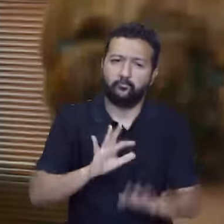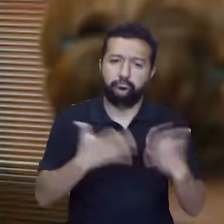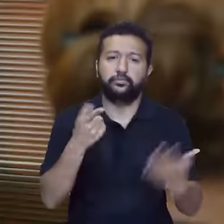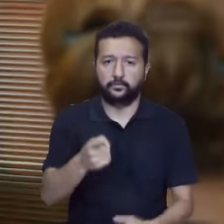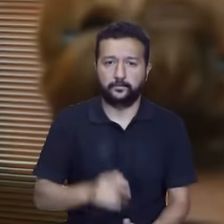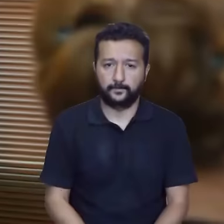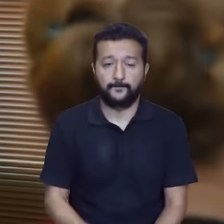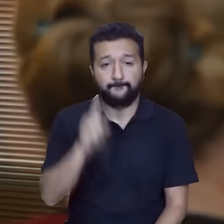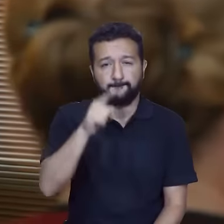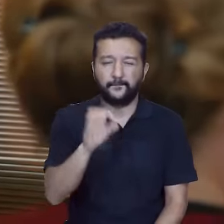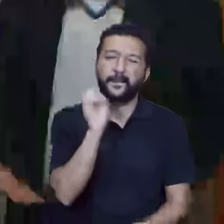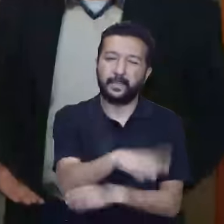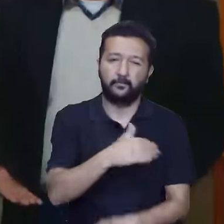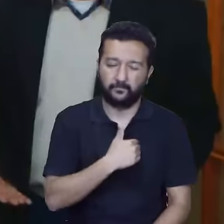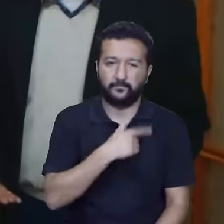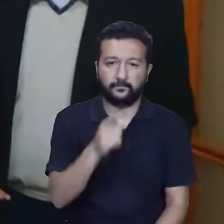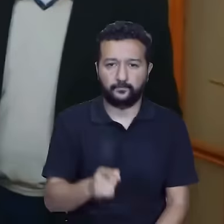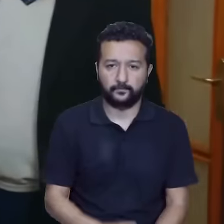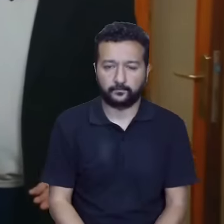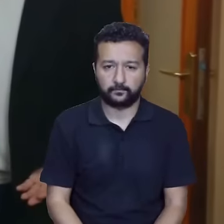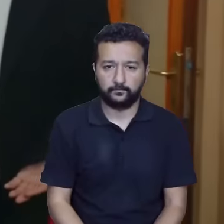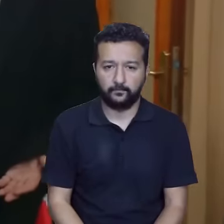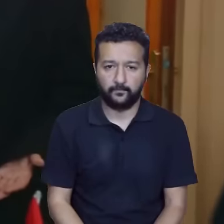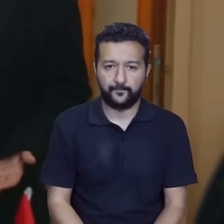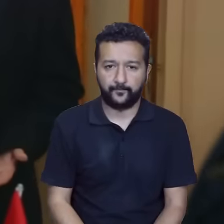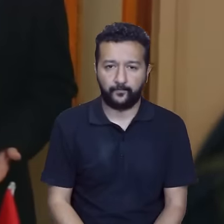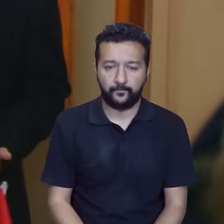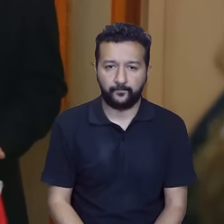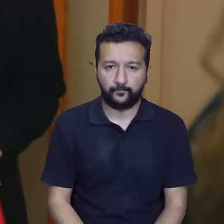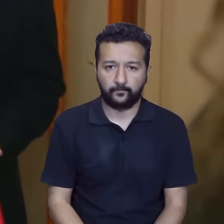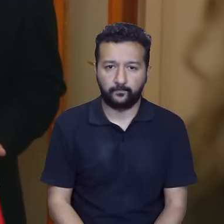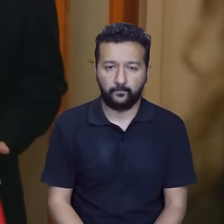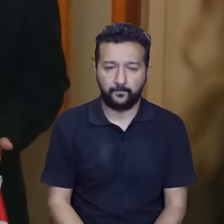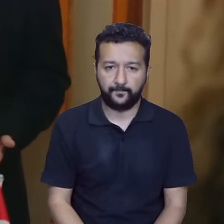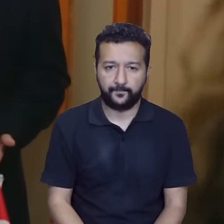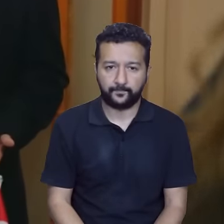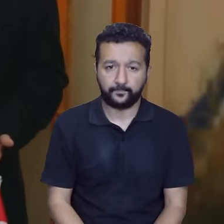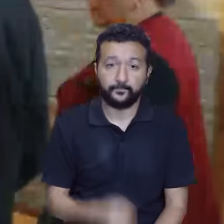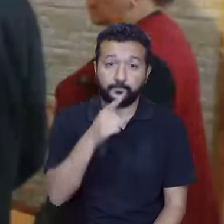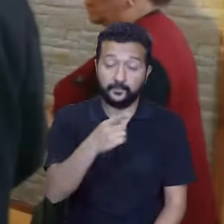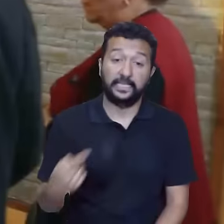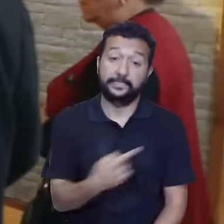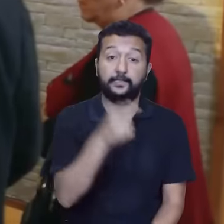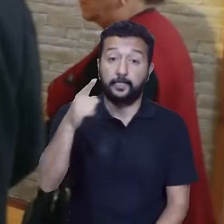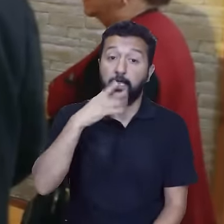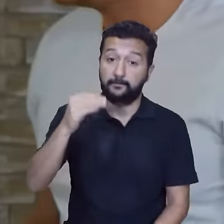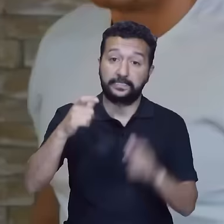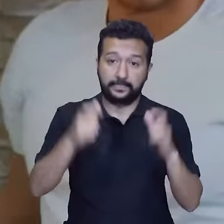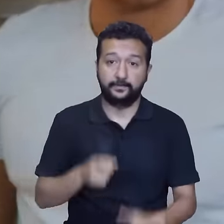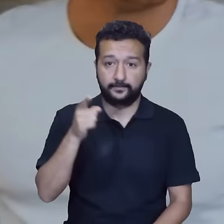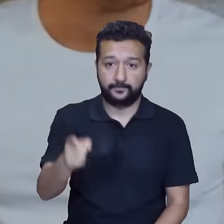bozulmuş bu. Vallahi atıyorum ben bunu. Münir hala şaşkın. Ne oluyor diye açtığı elleri öylece kaldı. Ama şikayet edeceğim o